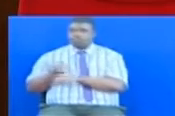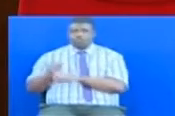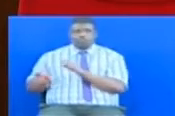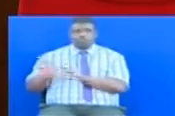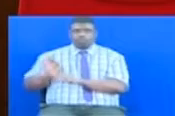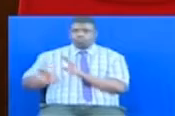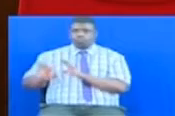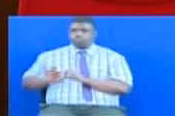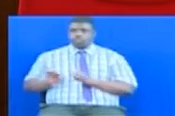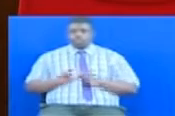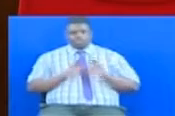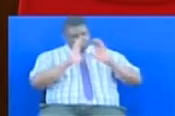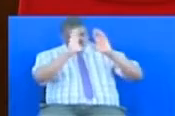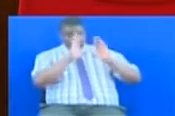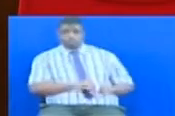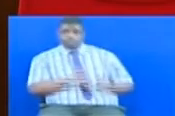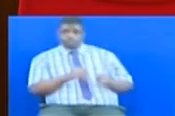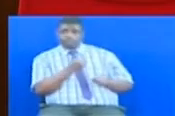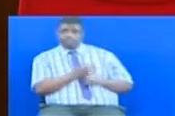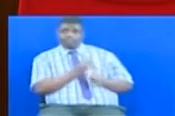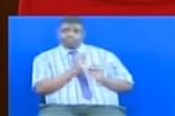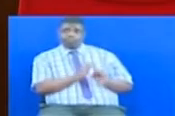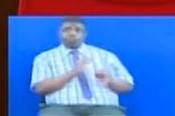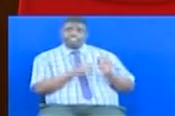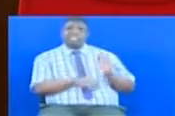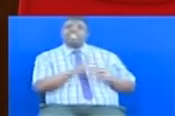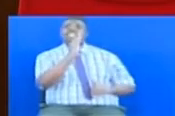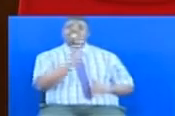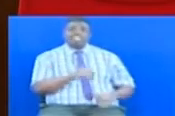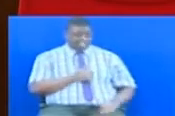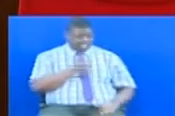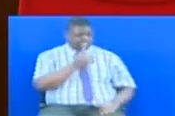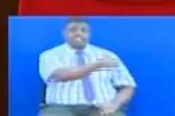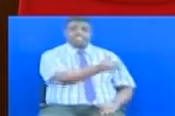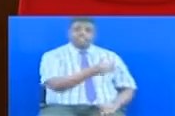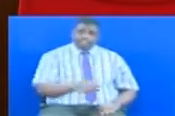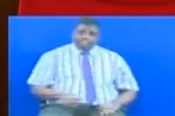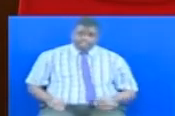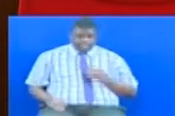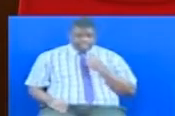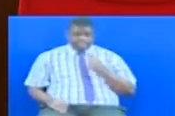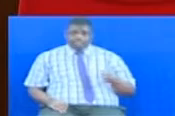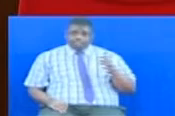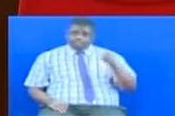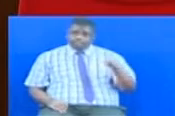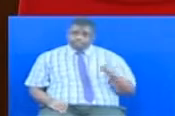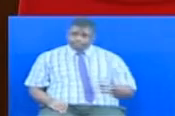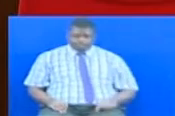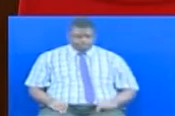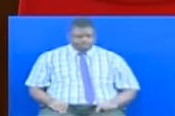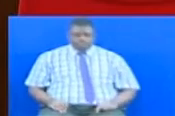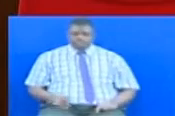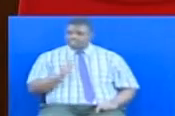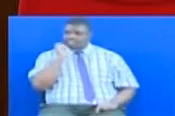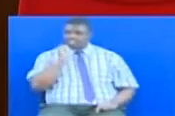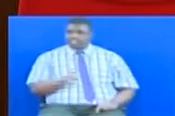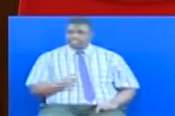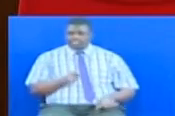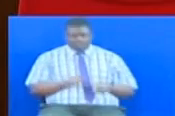ripoti, lakini pia tuweze kufanya vizuri zaidi siku za usoni. Niliona niseme hivyo. Mheshimiwa na Naibu